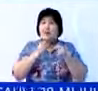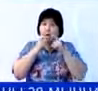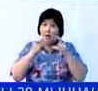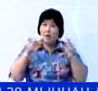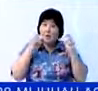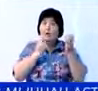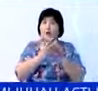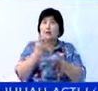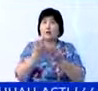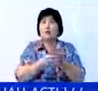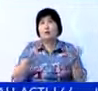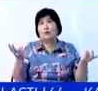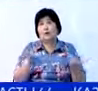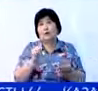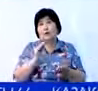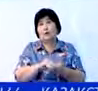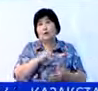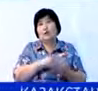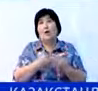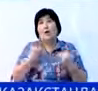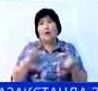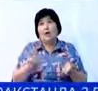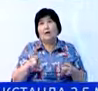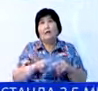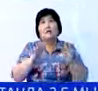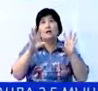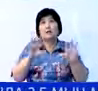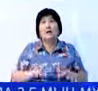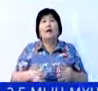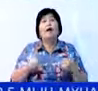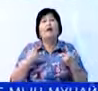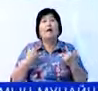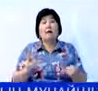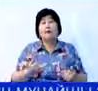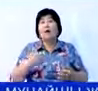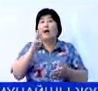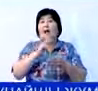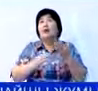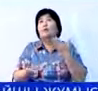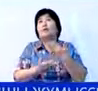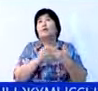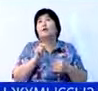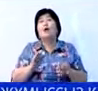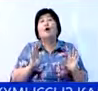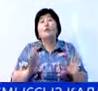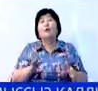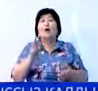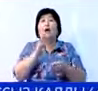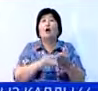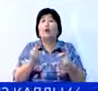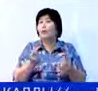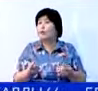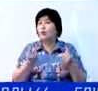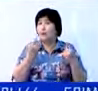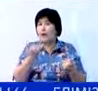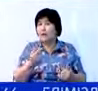киіп отыруға мүмкіндік жасасаңдаршы. Қазір негізде заңда қарастырылған айыппұл салуға. Бірақ ол айыппұлдың көлемі де үлкен